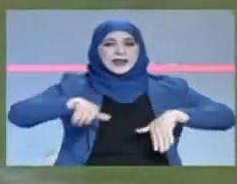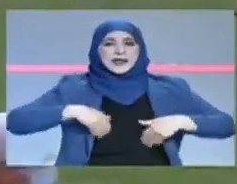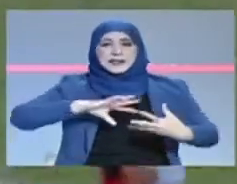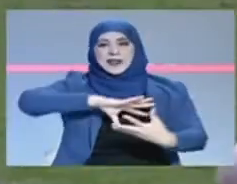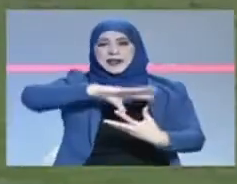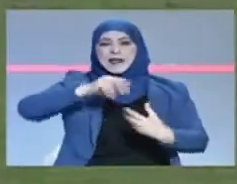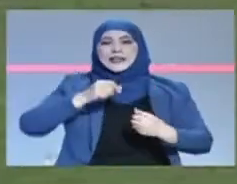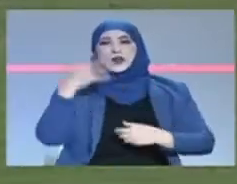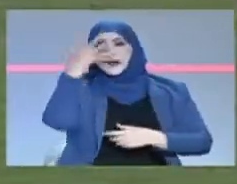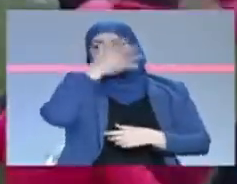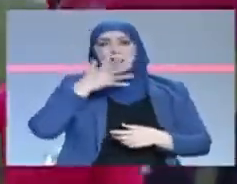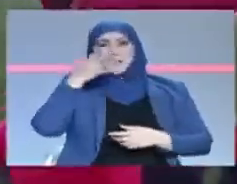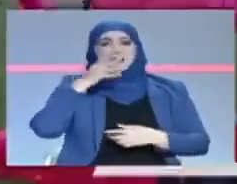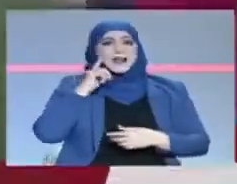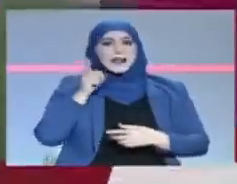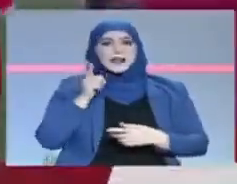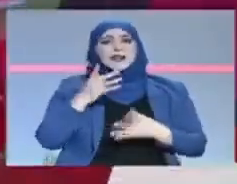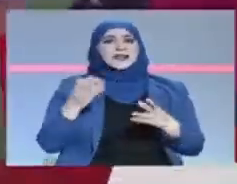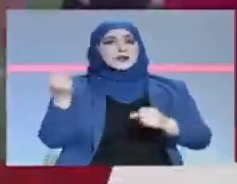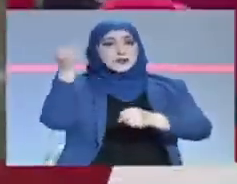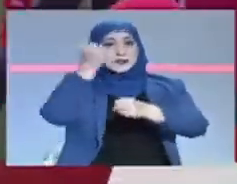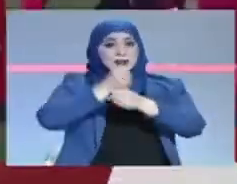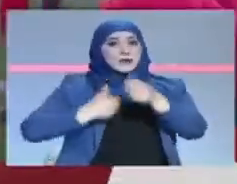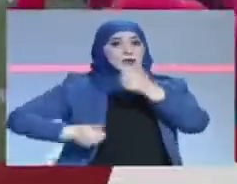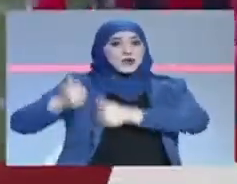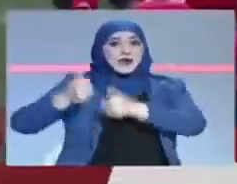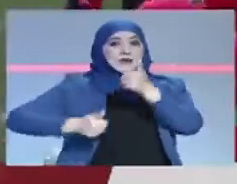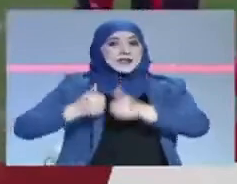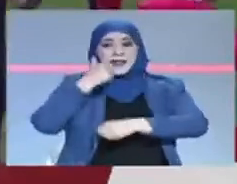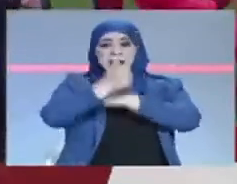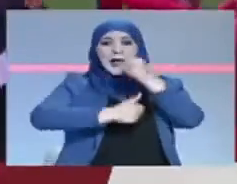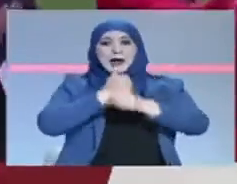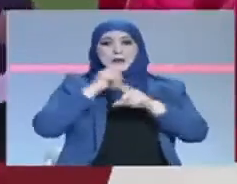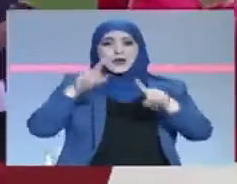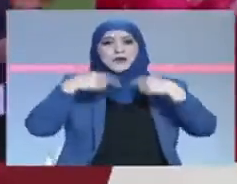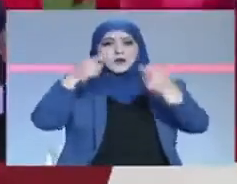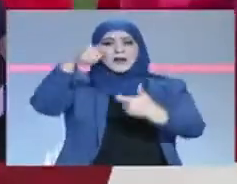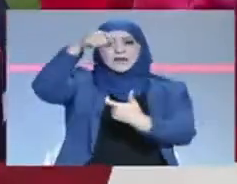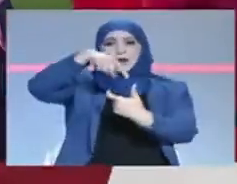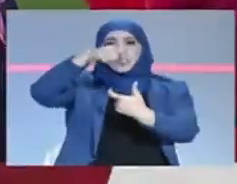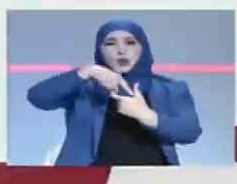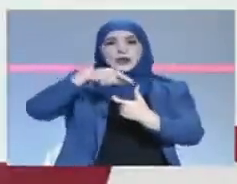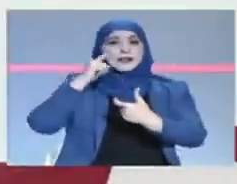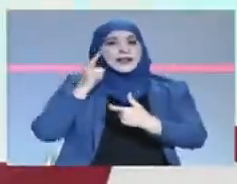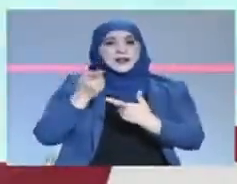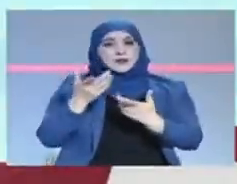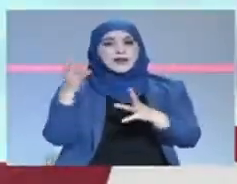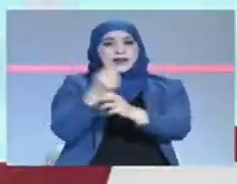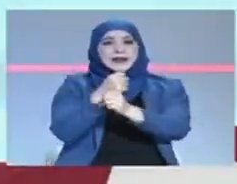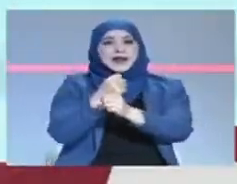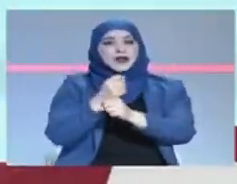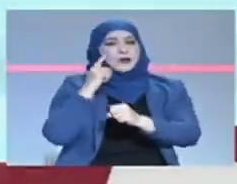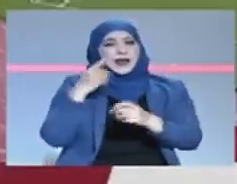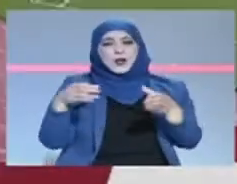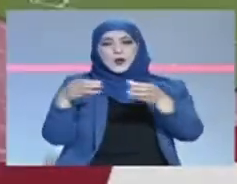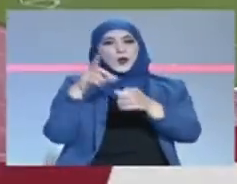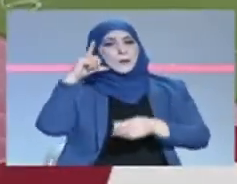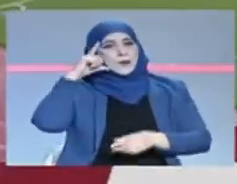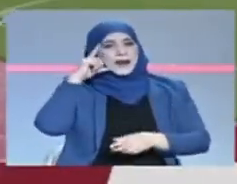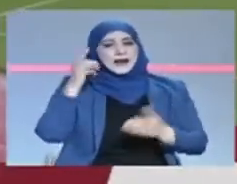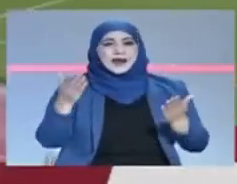أمم إفريقيا التي ستقام منافساتها العام المقبل في موريتانيا إثر تغلبه على منتخب